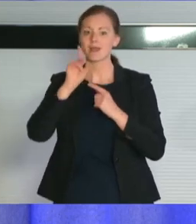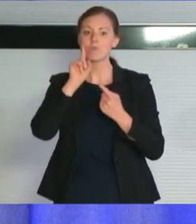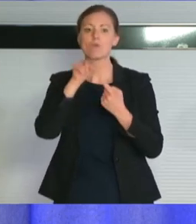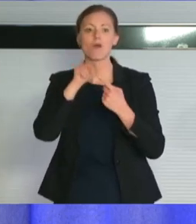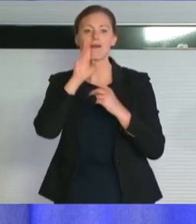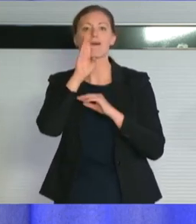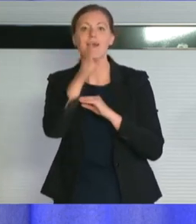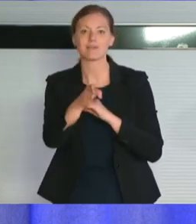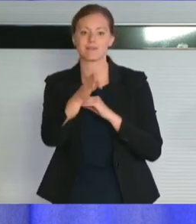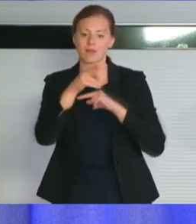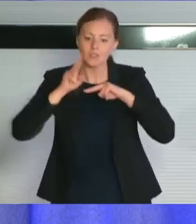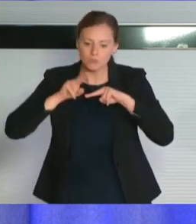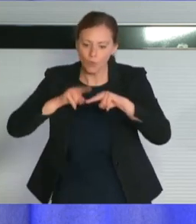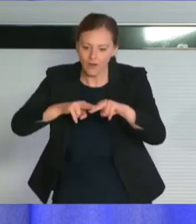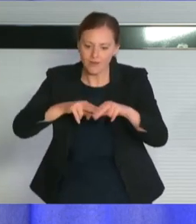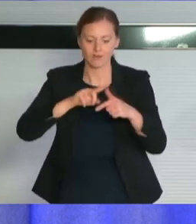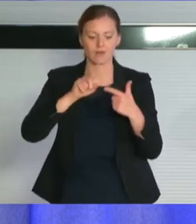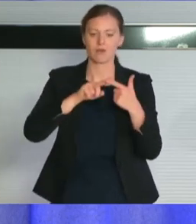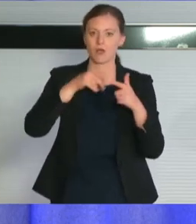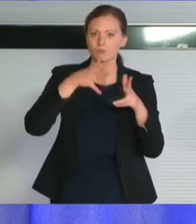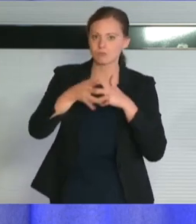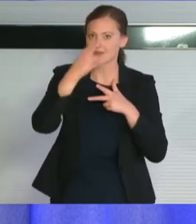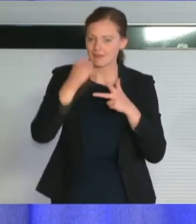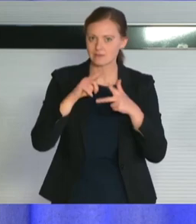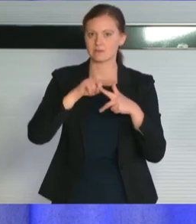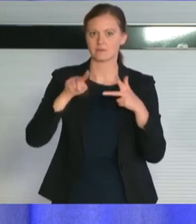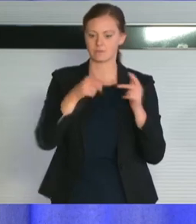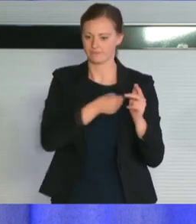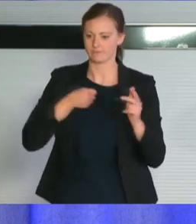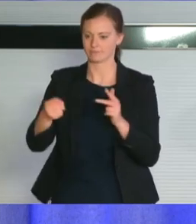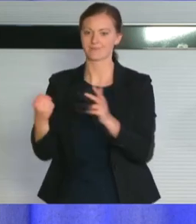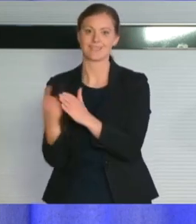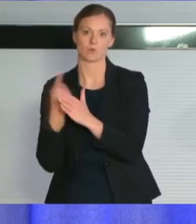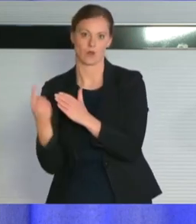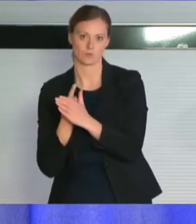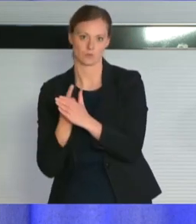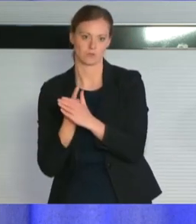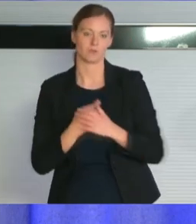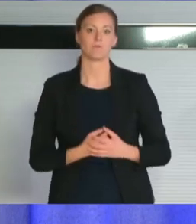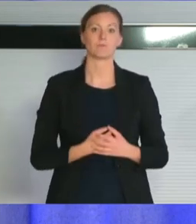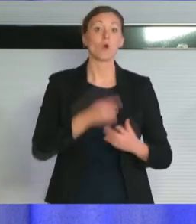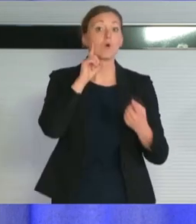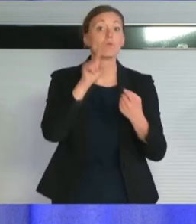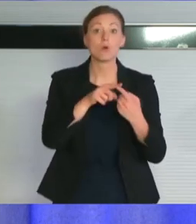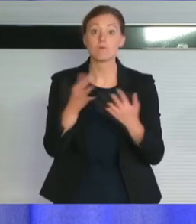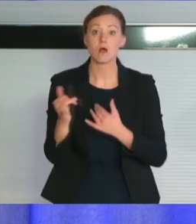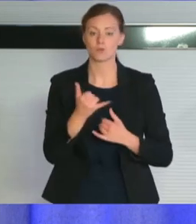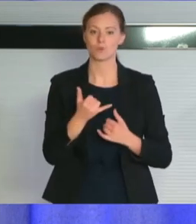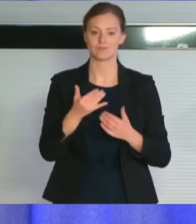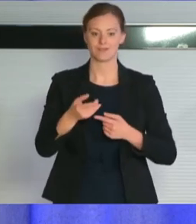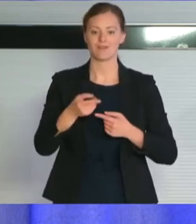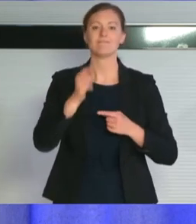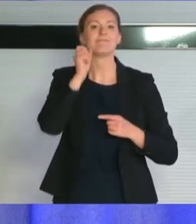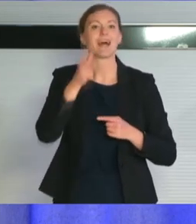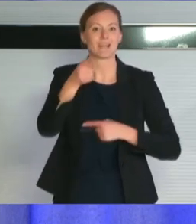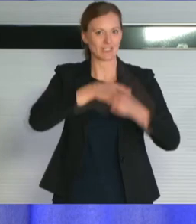sporing, med testing og isolering. Og målet er å ta hverdagen tilbake. Så jo